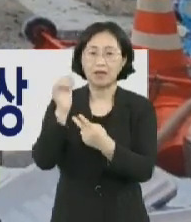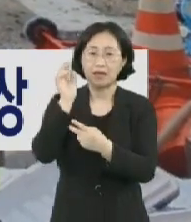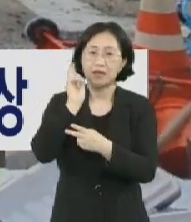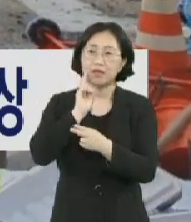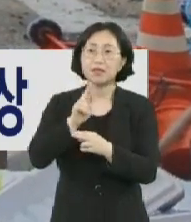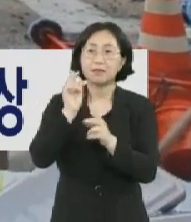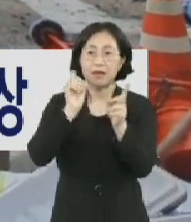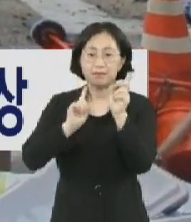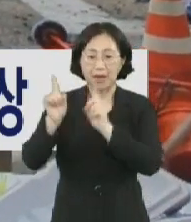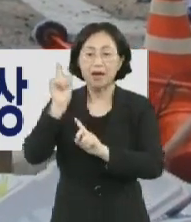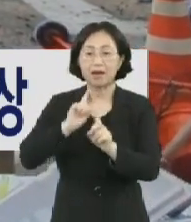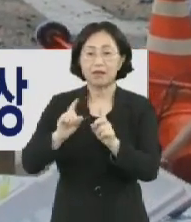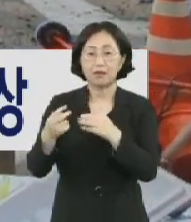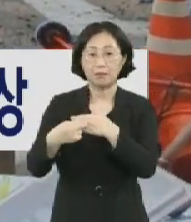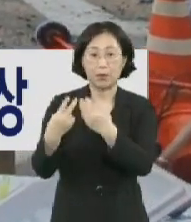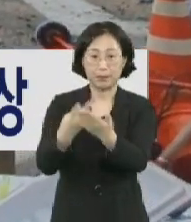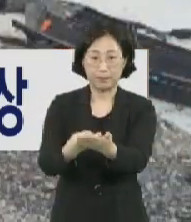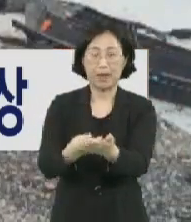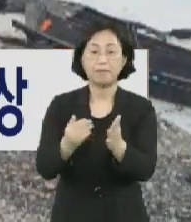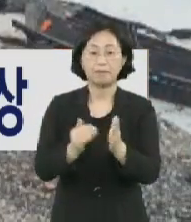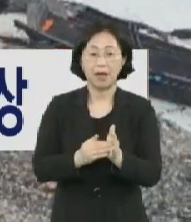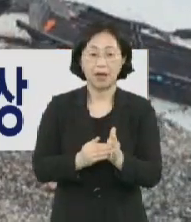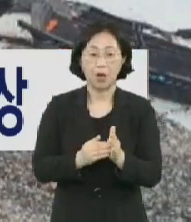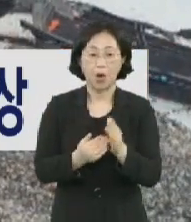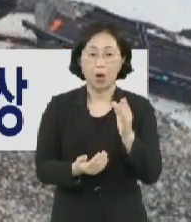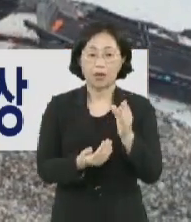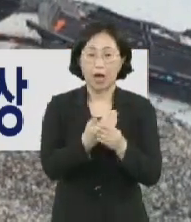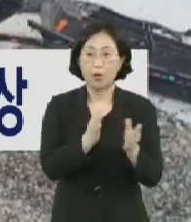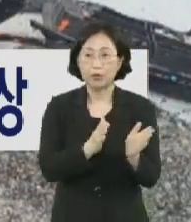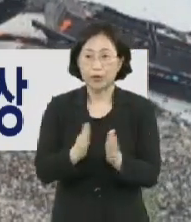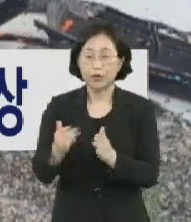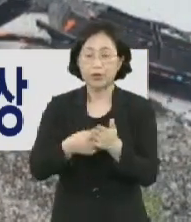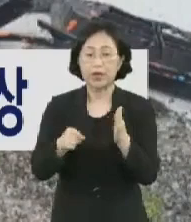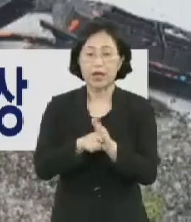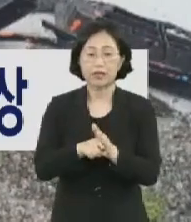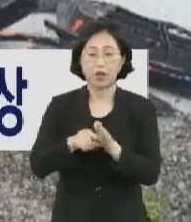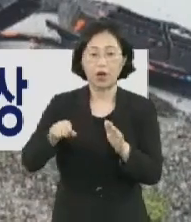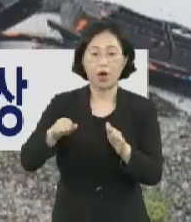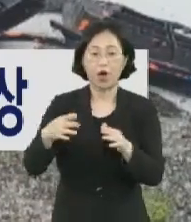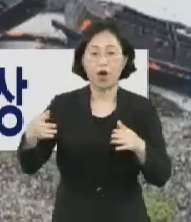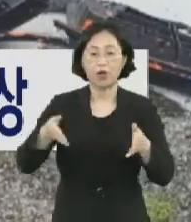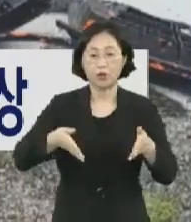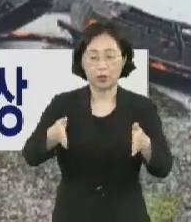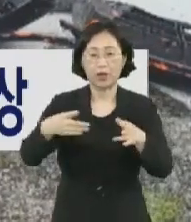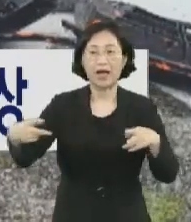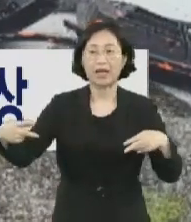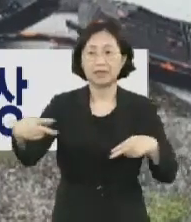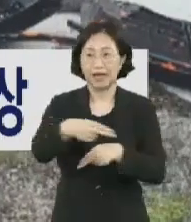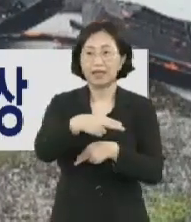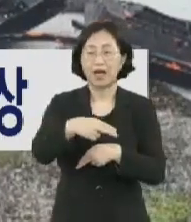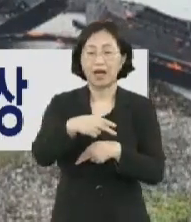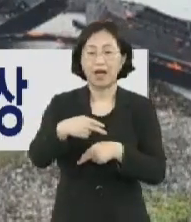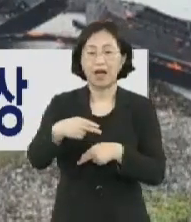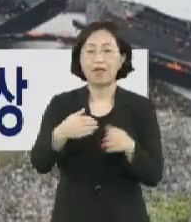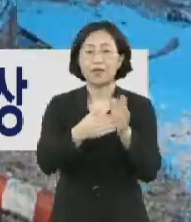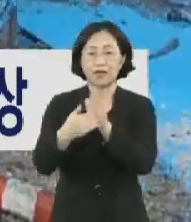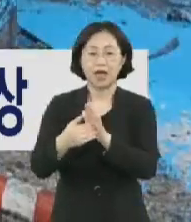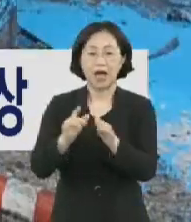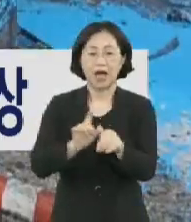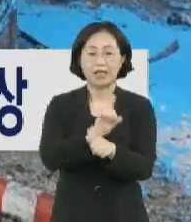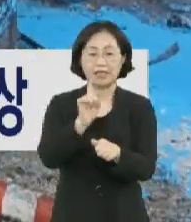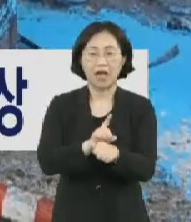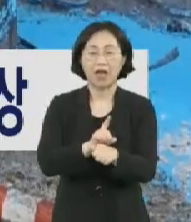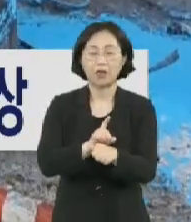중경상을 입어 병원으로 이송 됐고 사고 수습을 위해 도로가 전면 차단되면서 주변이 1시간 정도